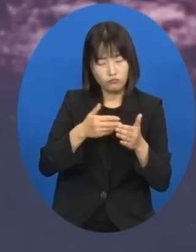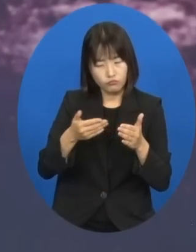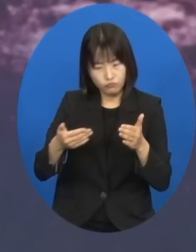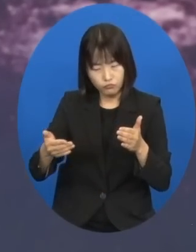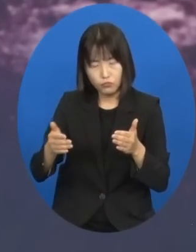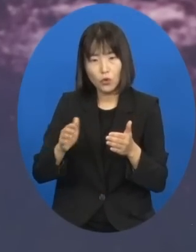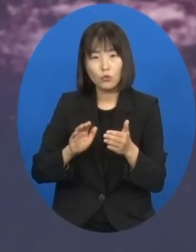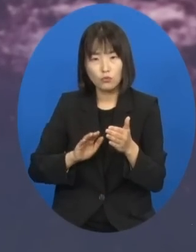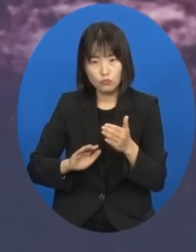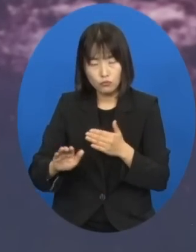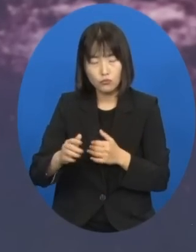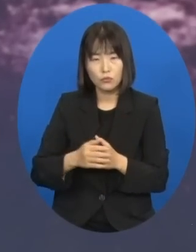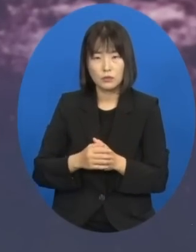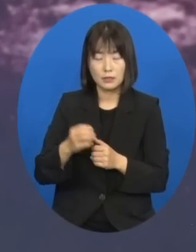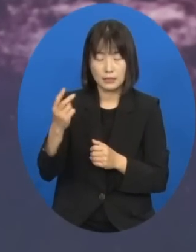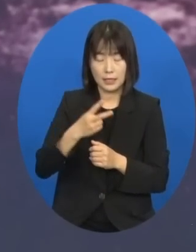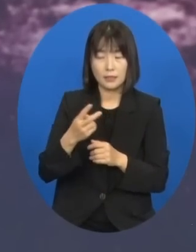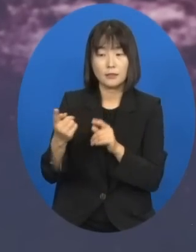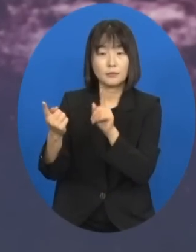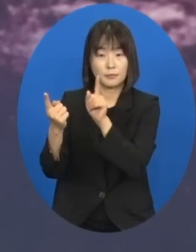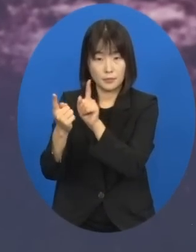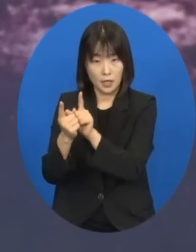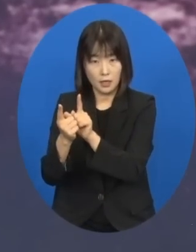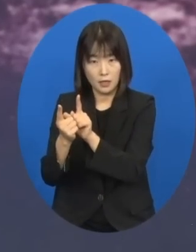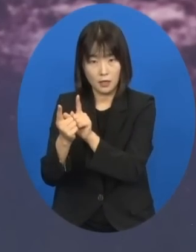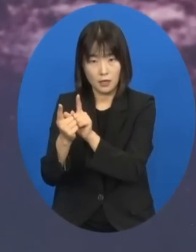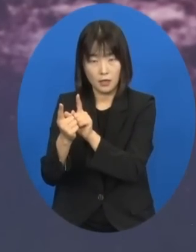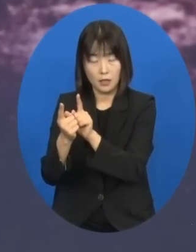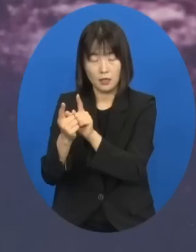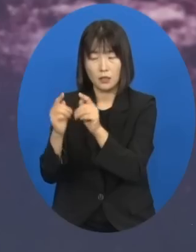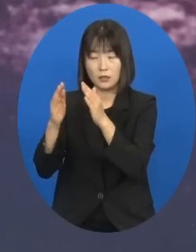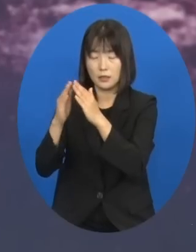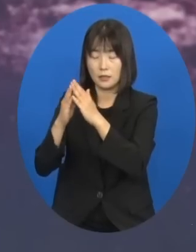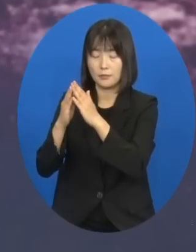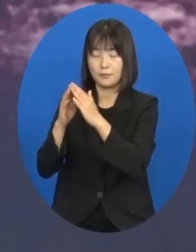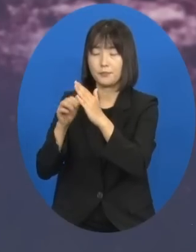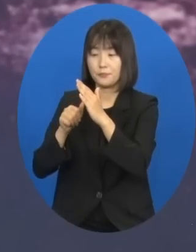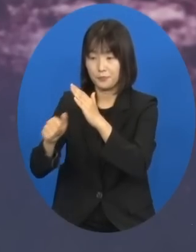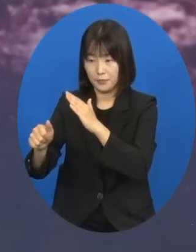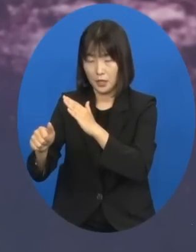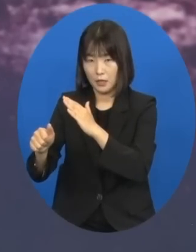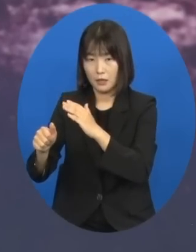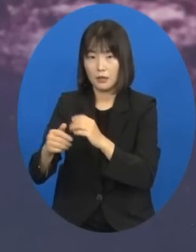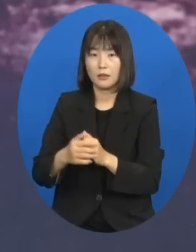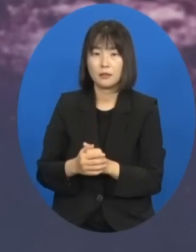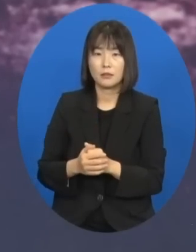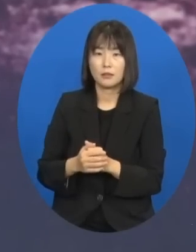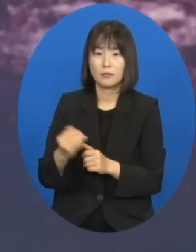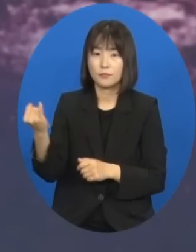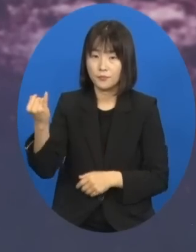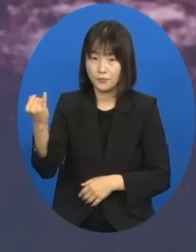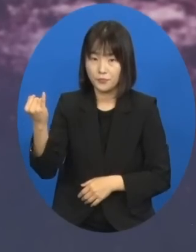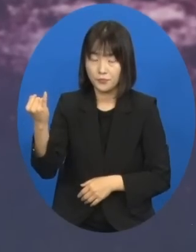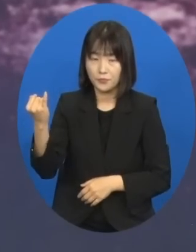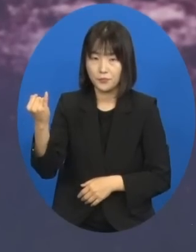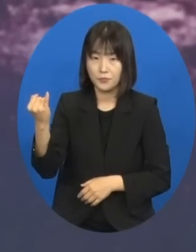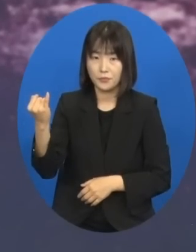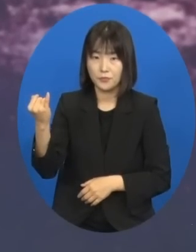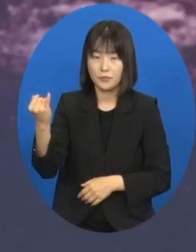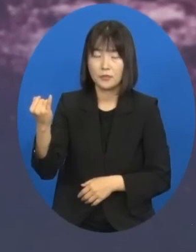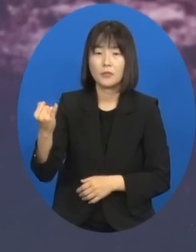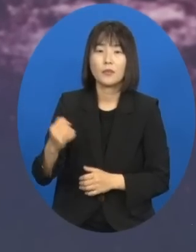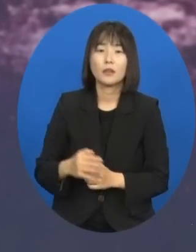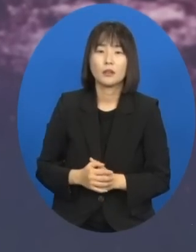뒤에 제가 이제 그분을 다시 뵙게 되어서 신방을 하러 갔는데요. 그분이 저에게 어느 날